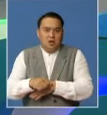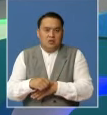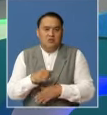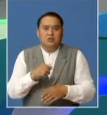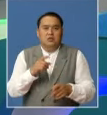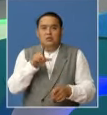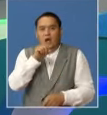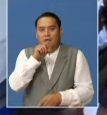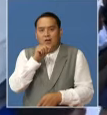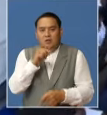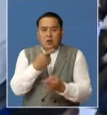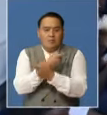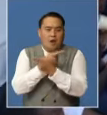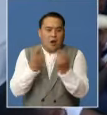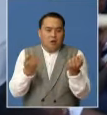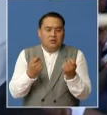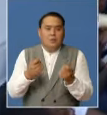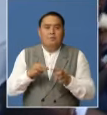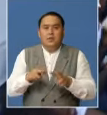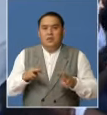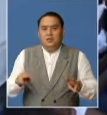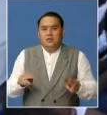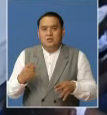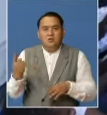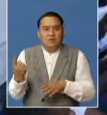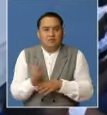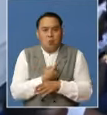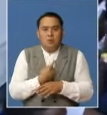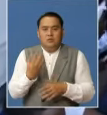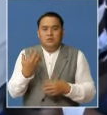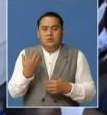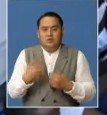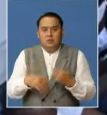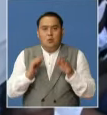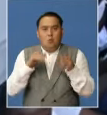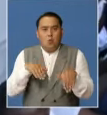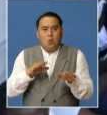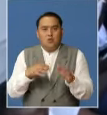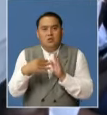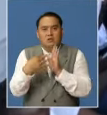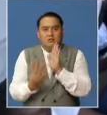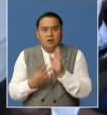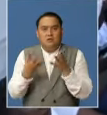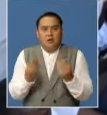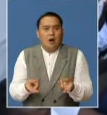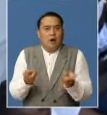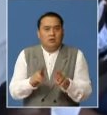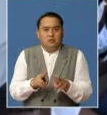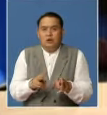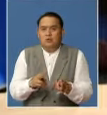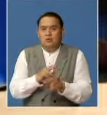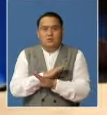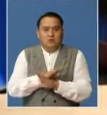Твиттере премьер-министр Мальты Джозеф Мускат, ни один из подобранных в Средиземном море 19 дней назад мигрантов не останется на